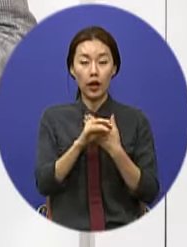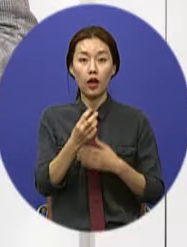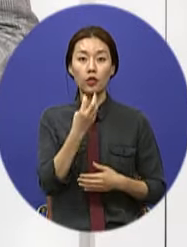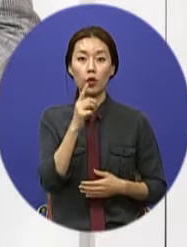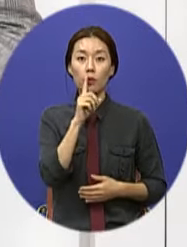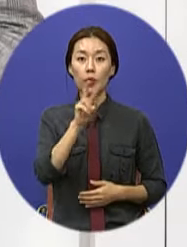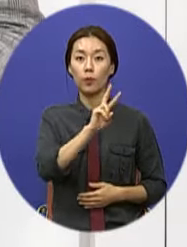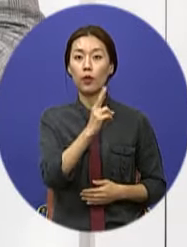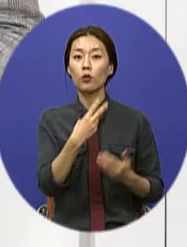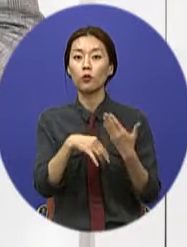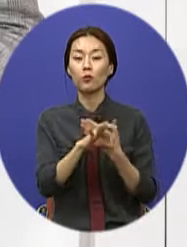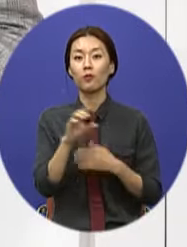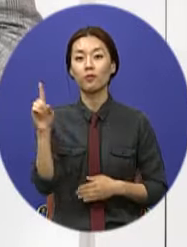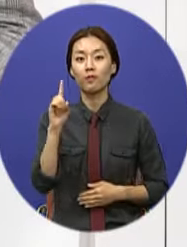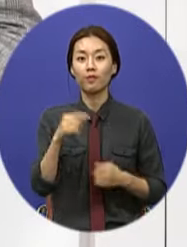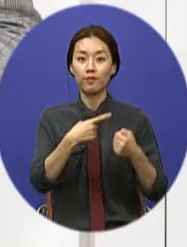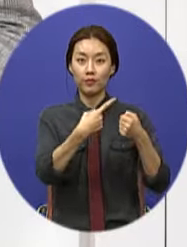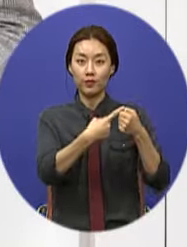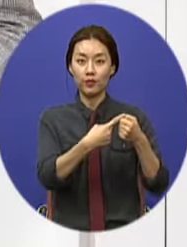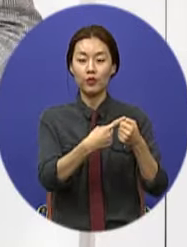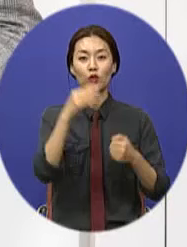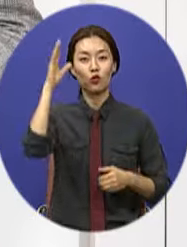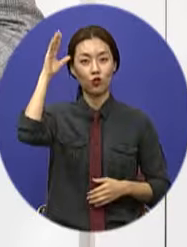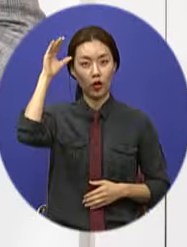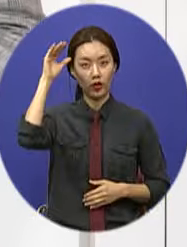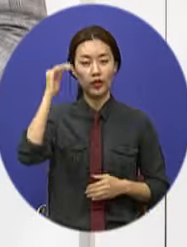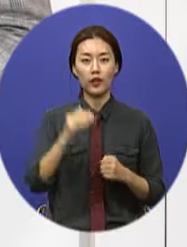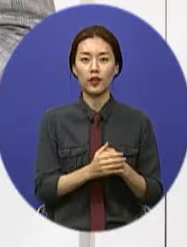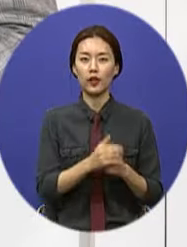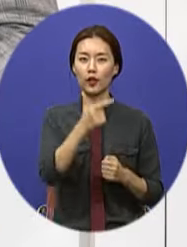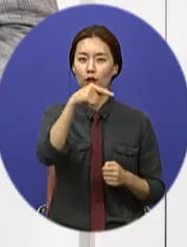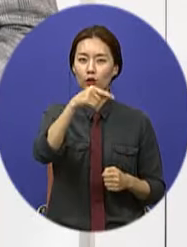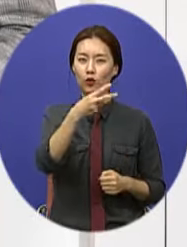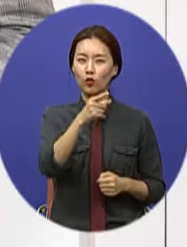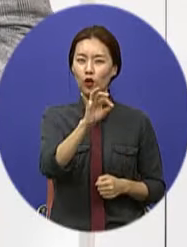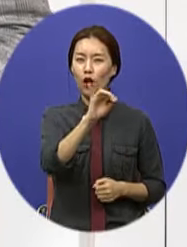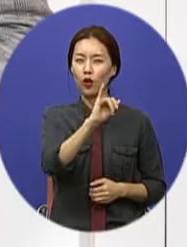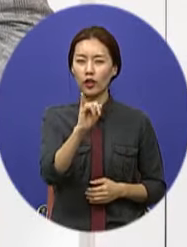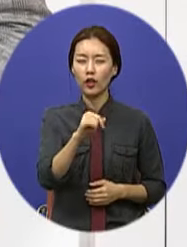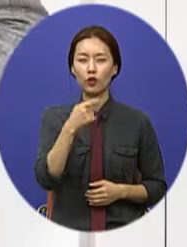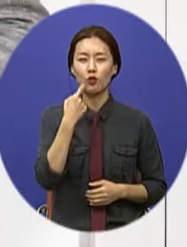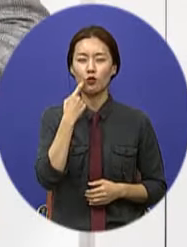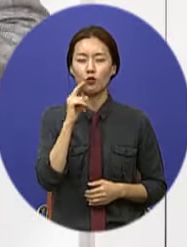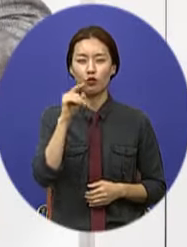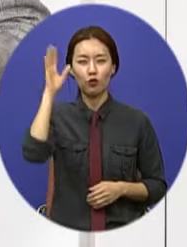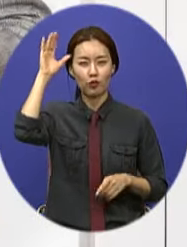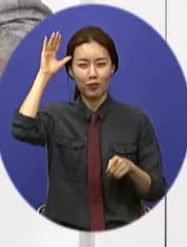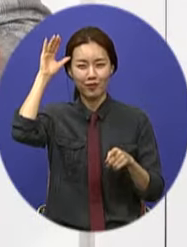표준어로는 뭐라고 할까요? 자, 1번 누렁이. 누렁이는 보통 개 누렁 개보고